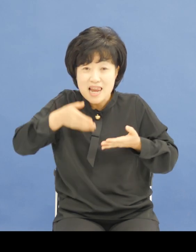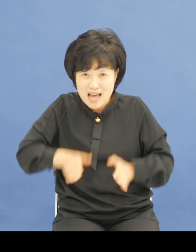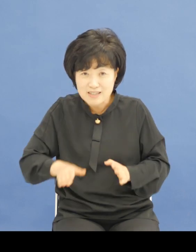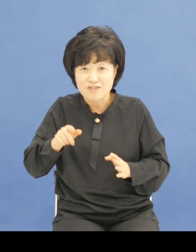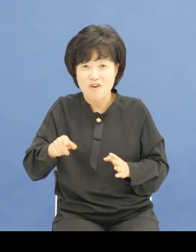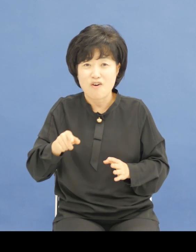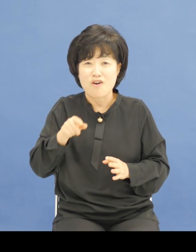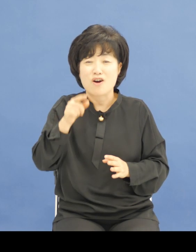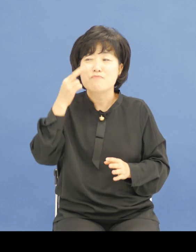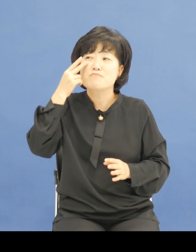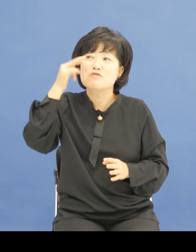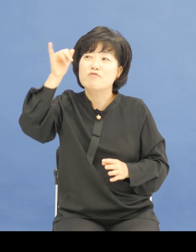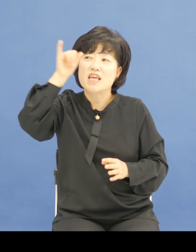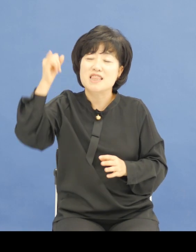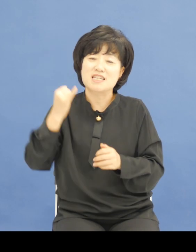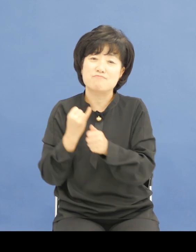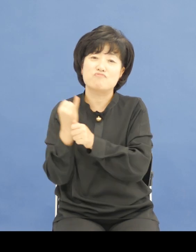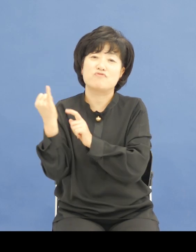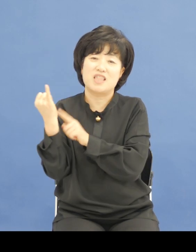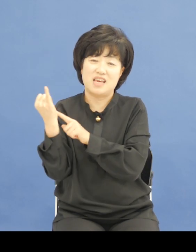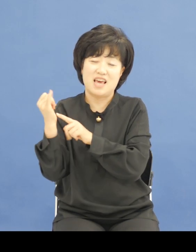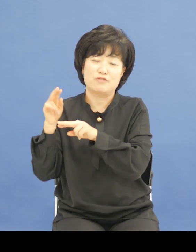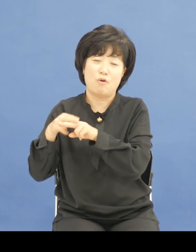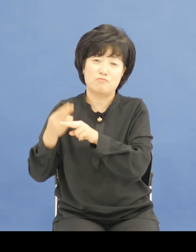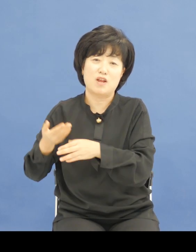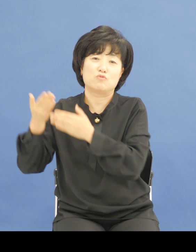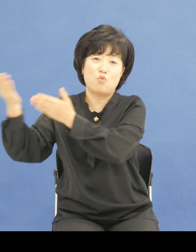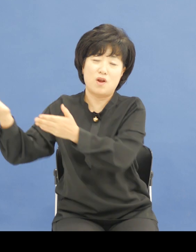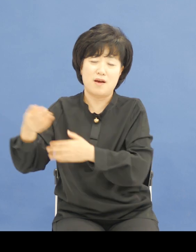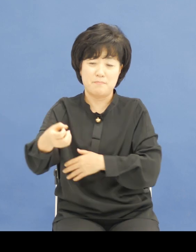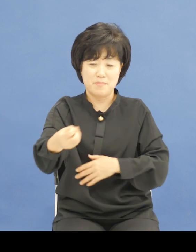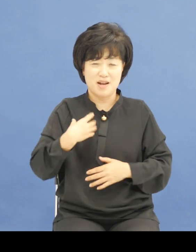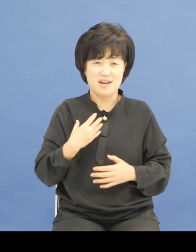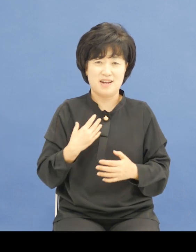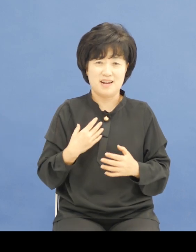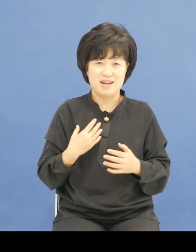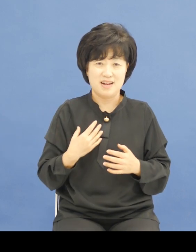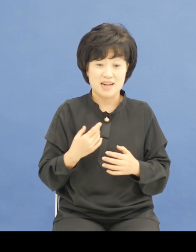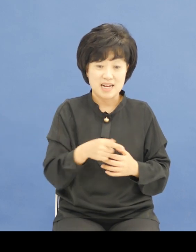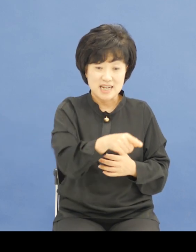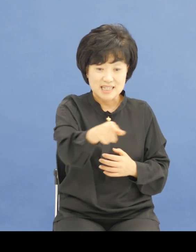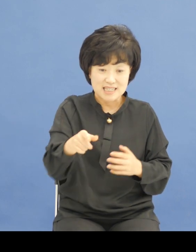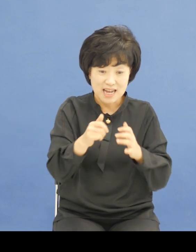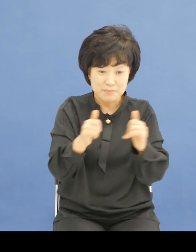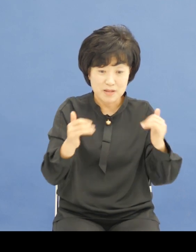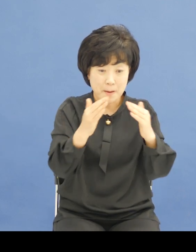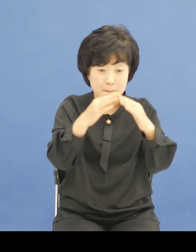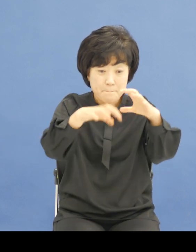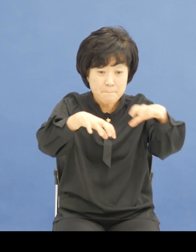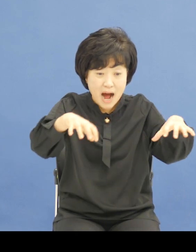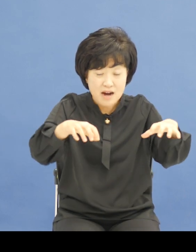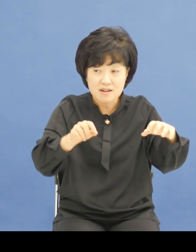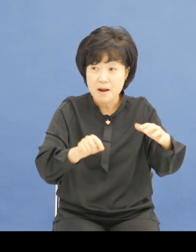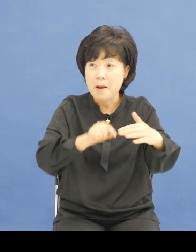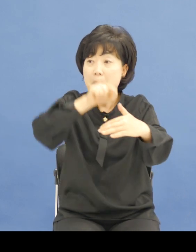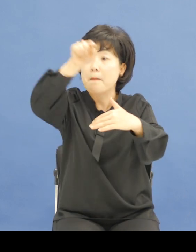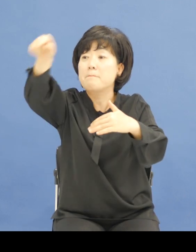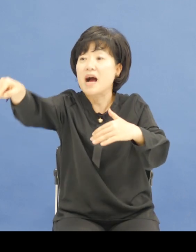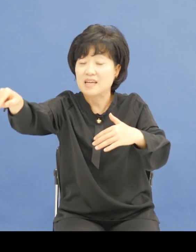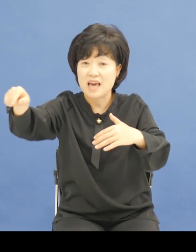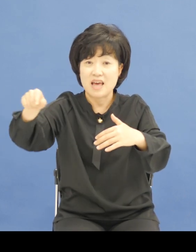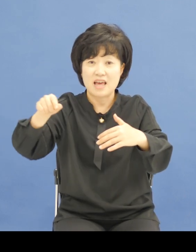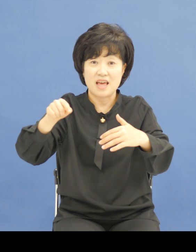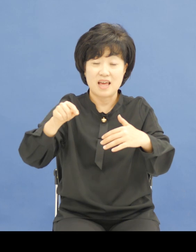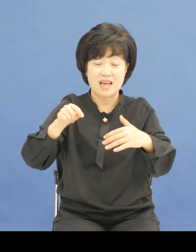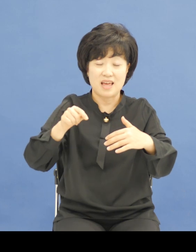마누라한테 갖다 주라고. 알을 낳으니까. 이게 이 사람들은 그 마을을 벗어난 적도 없고 이런 걸 가지고 국경을 넘어갈